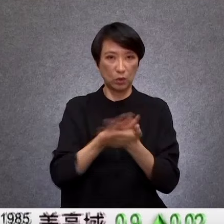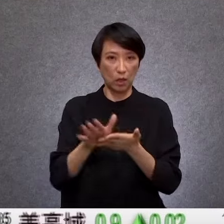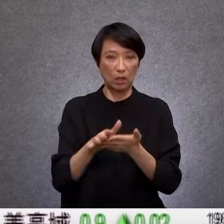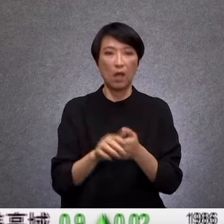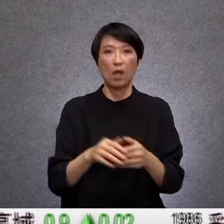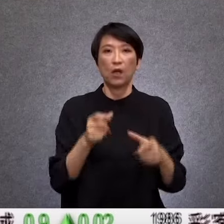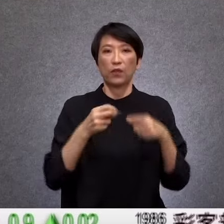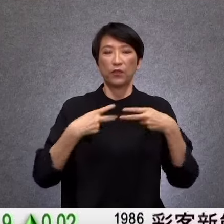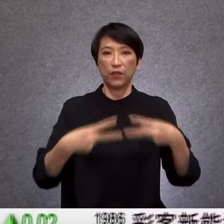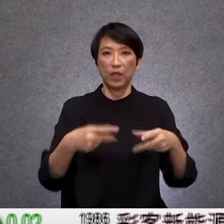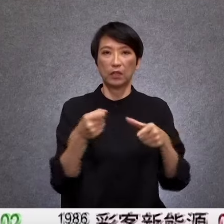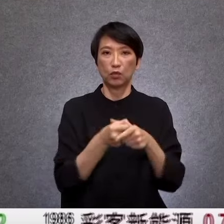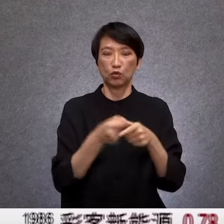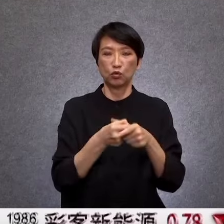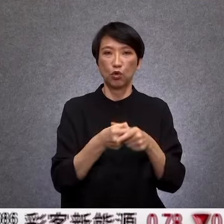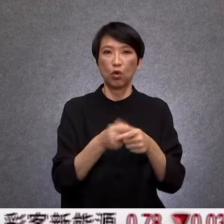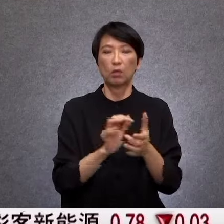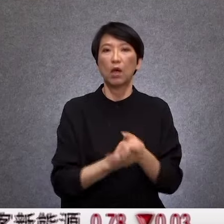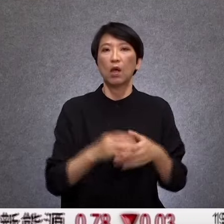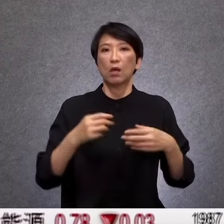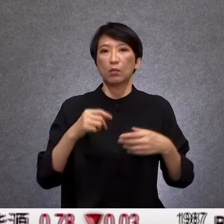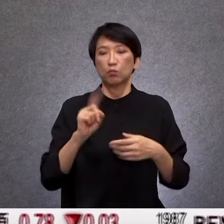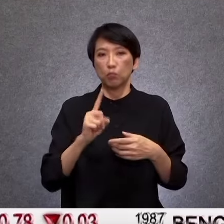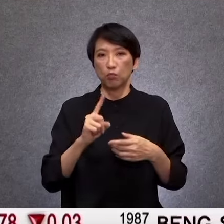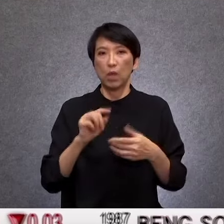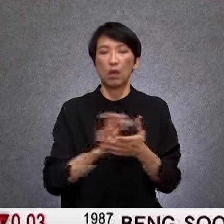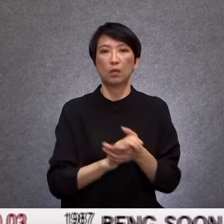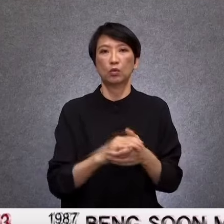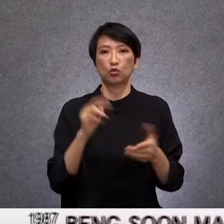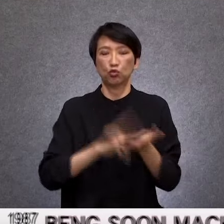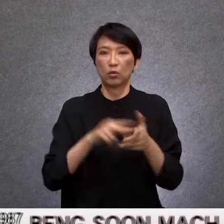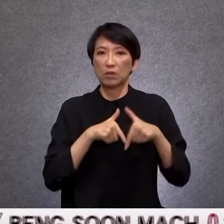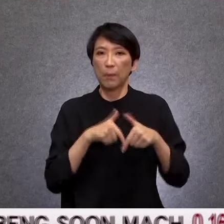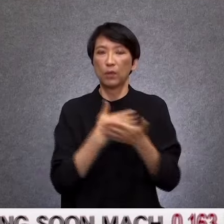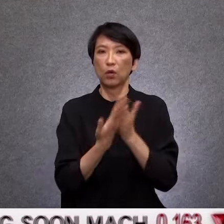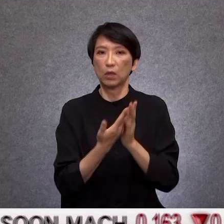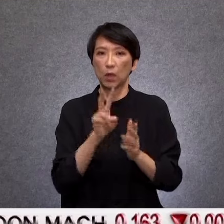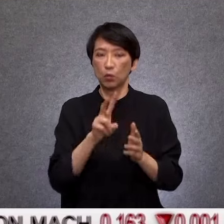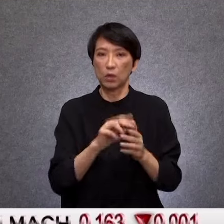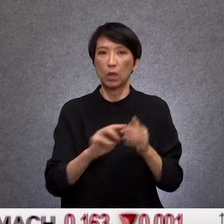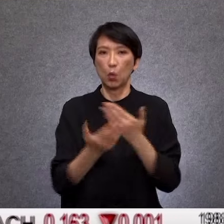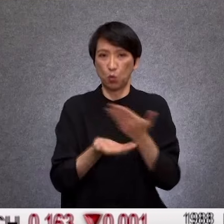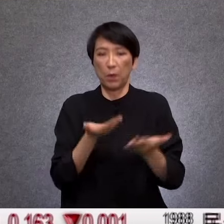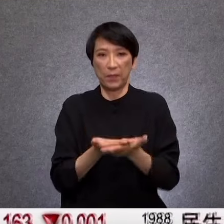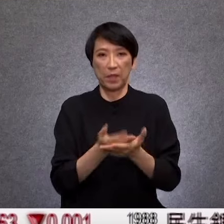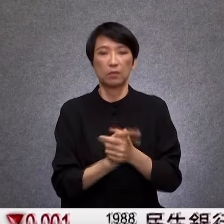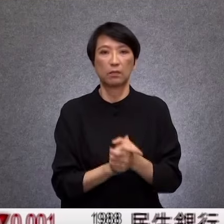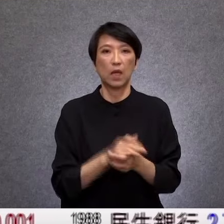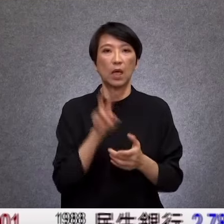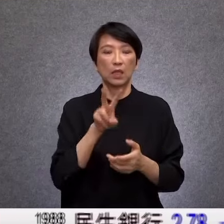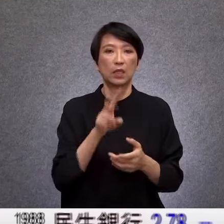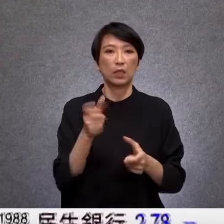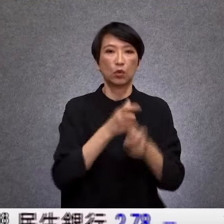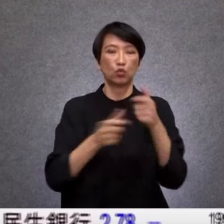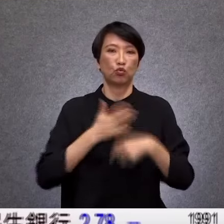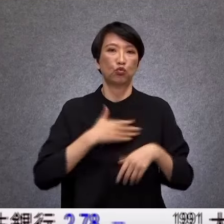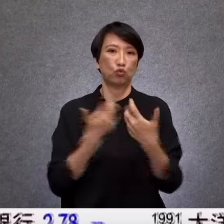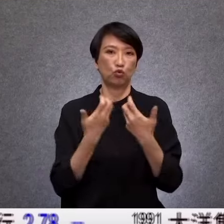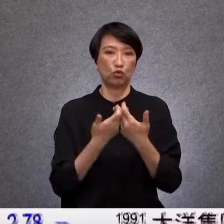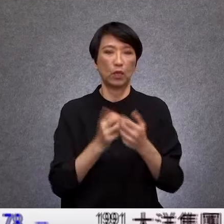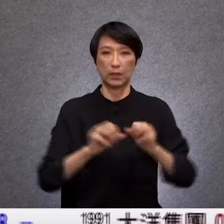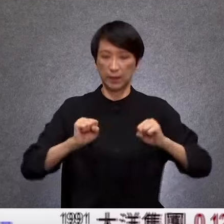計設立真係會令到發展商投地同埋市民置業嗰個信心喺短期內能夠扭轉到咧？ 大家見到咧，